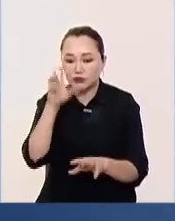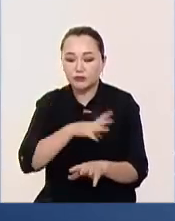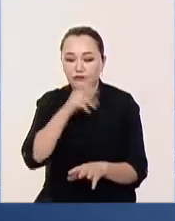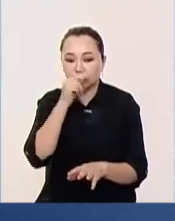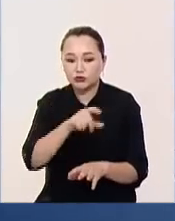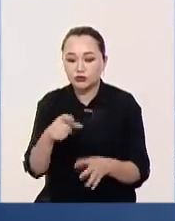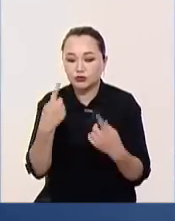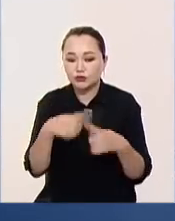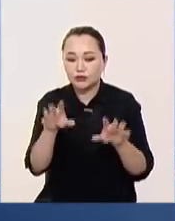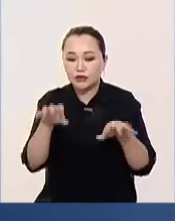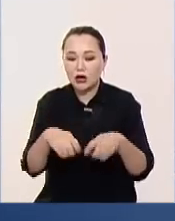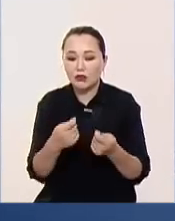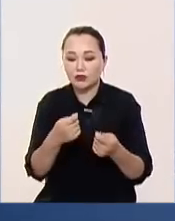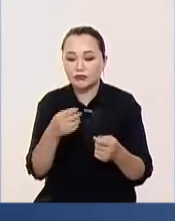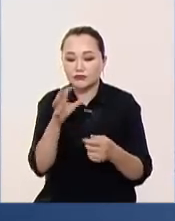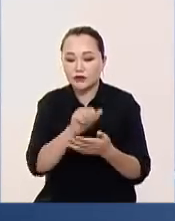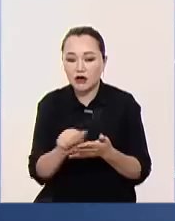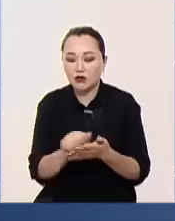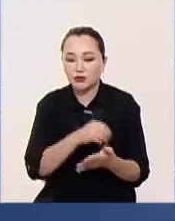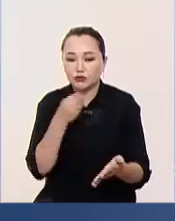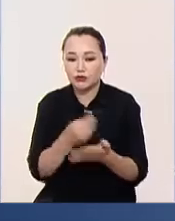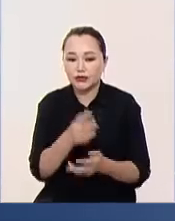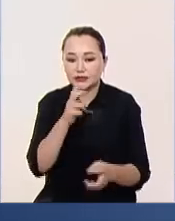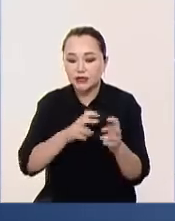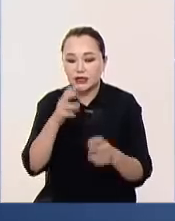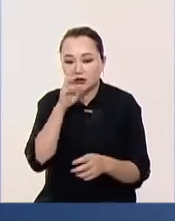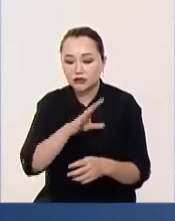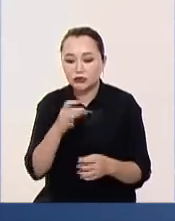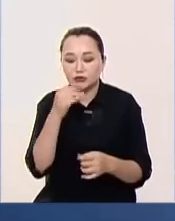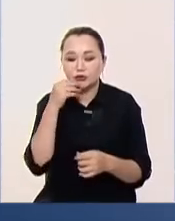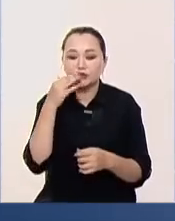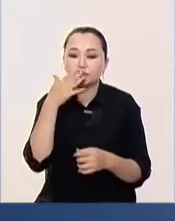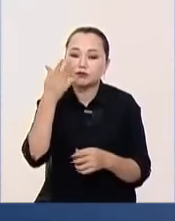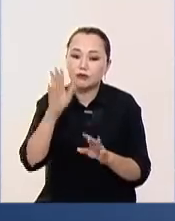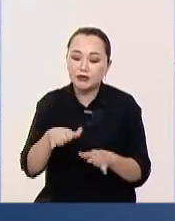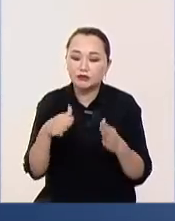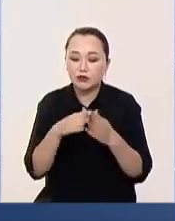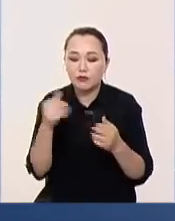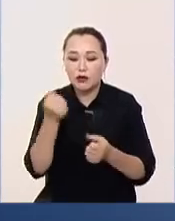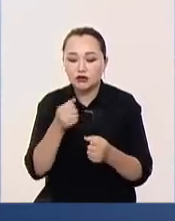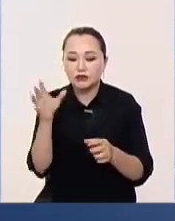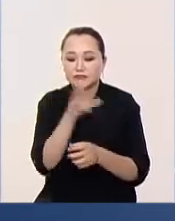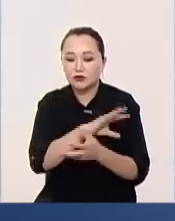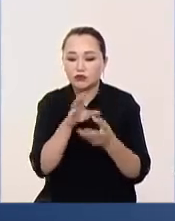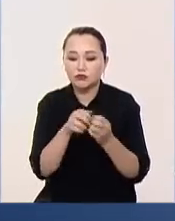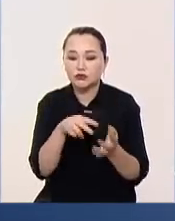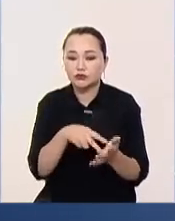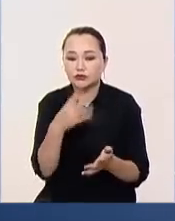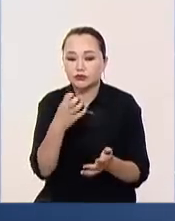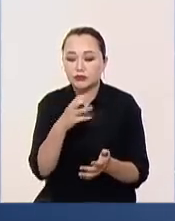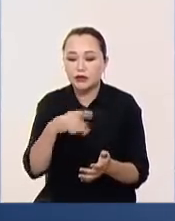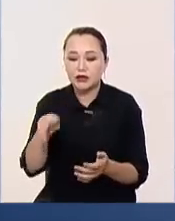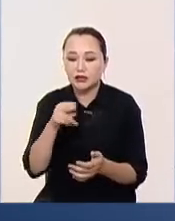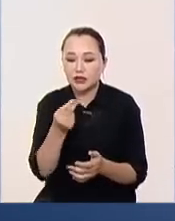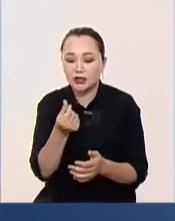айыпталушылардың басқа да заңсыз активтері іздестіріліп жатыр. Елде және шетелде қосымша жылжымайтын мүлік, автомобильдермен жалпы сомасы 400 миллиард теңгеден